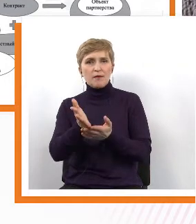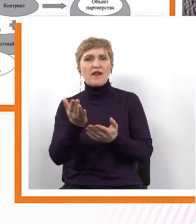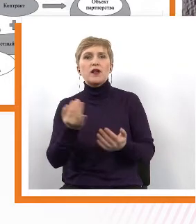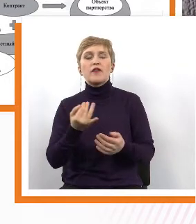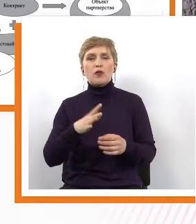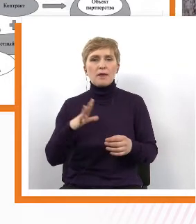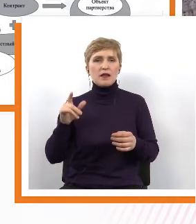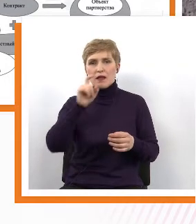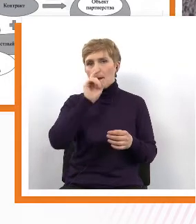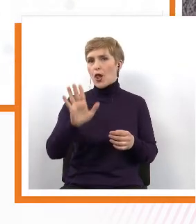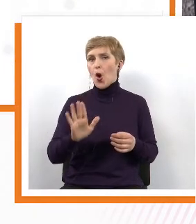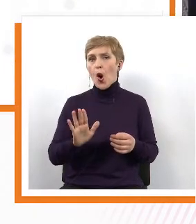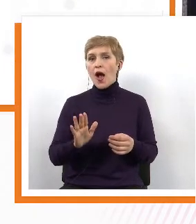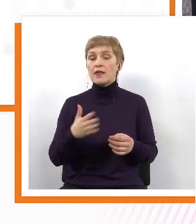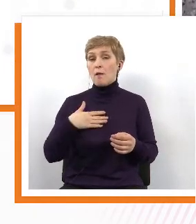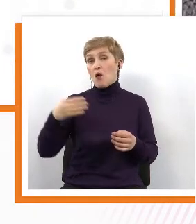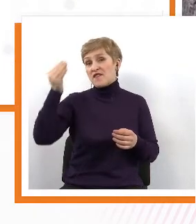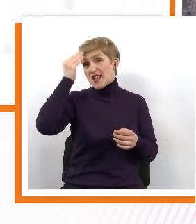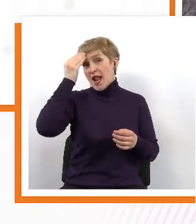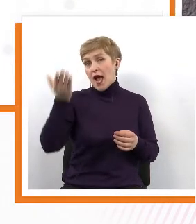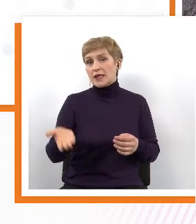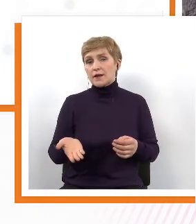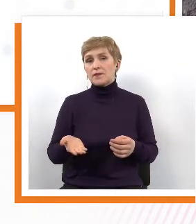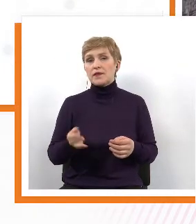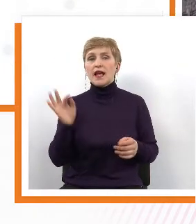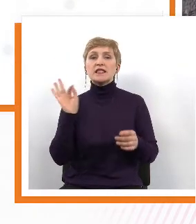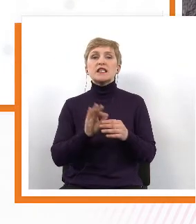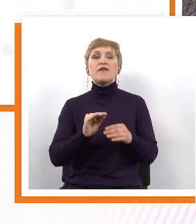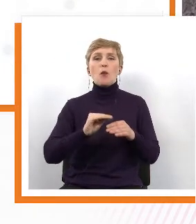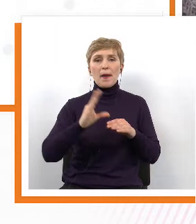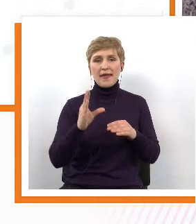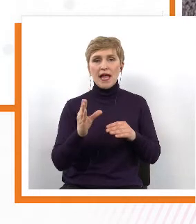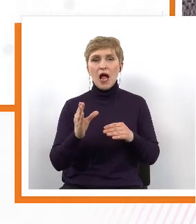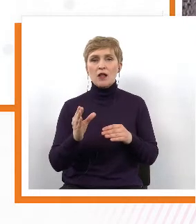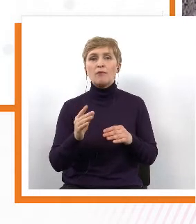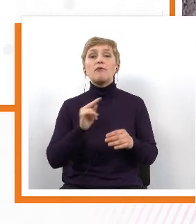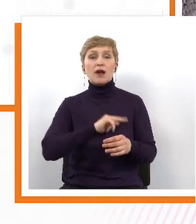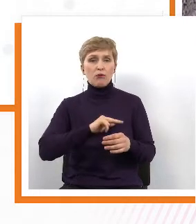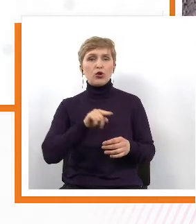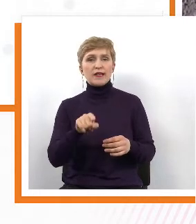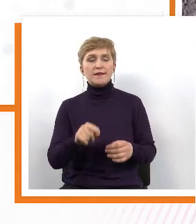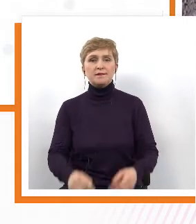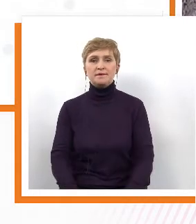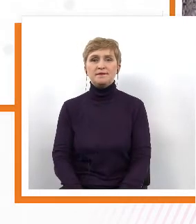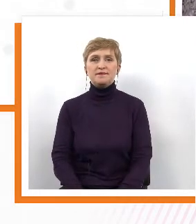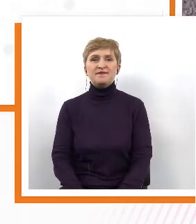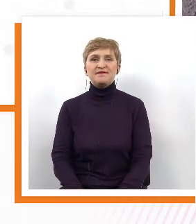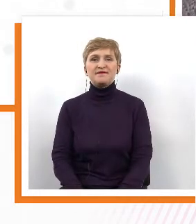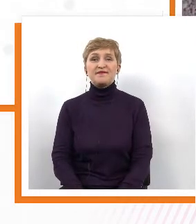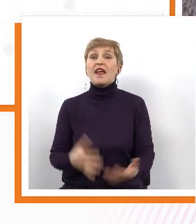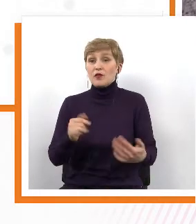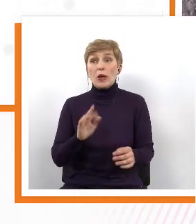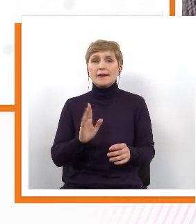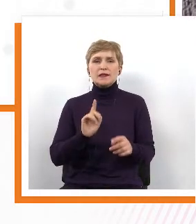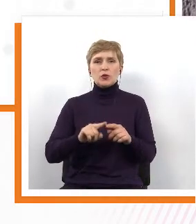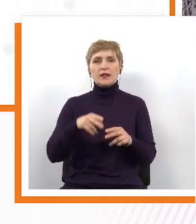неплохо, на мой взгляд, значит, целевому капиталу поработать. И все, я буду